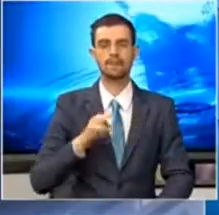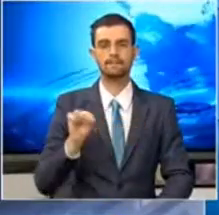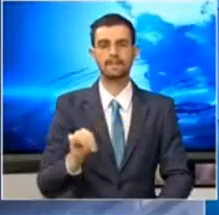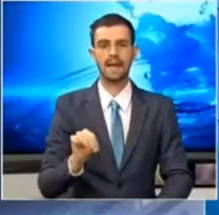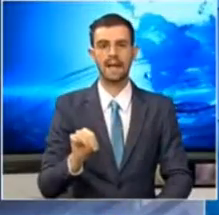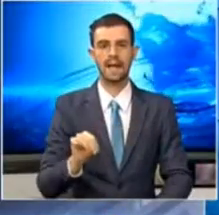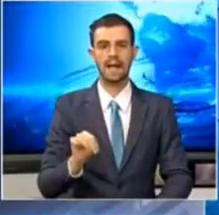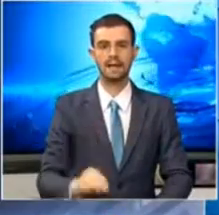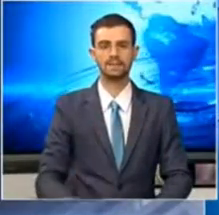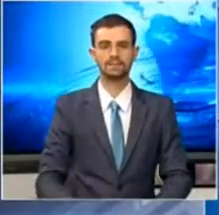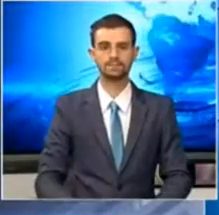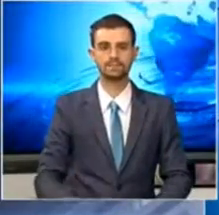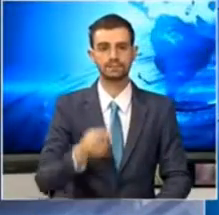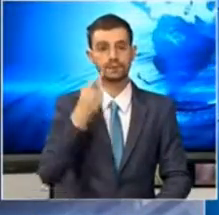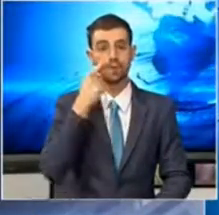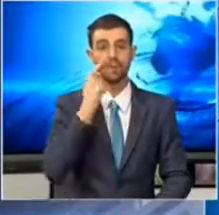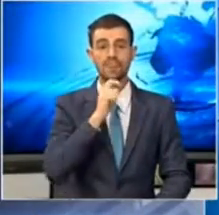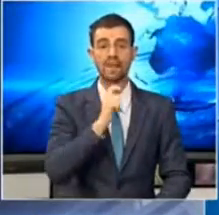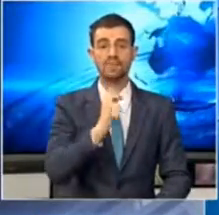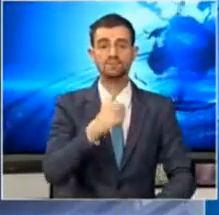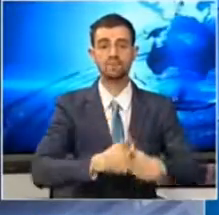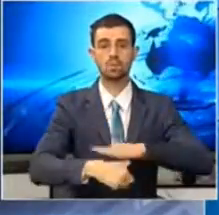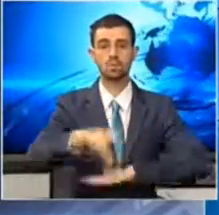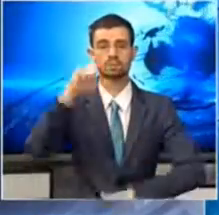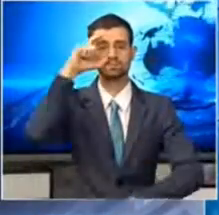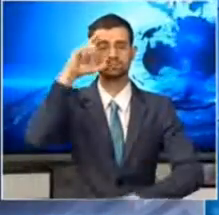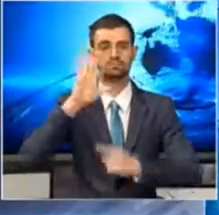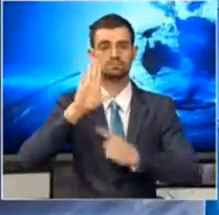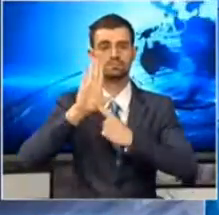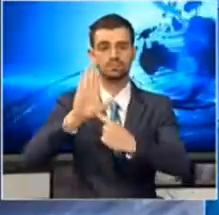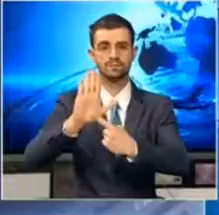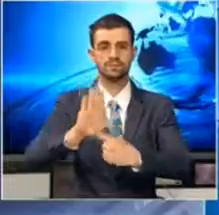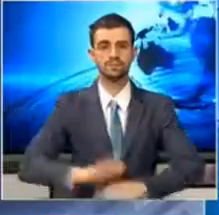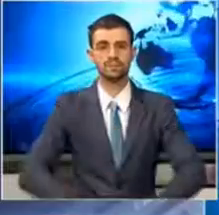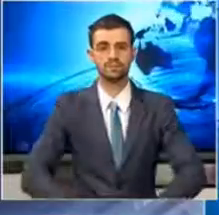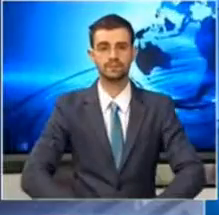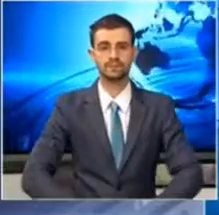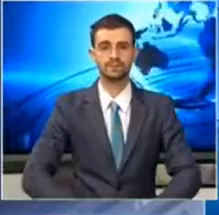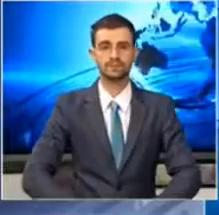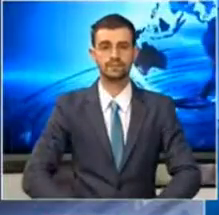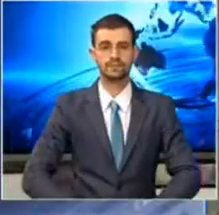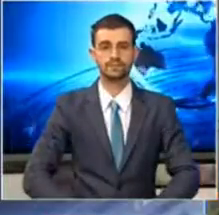και κύριοι, πάμε να δούμε ένα απόσπασμα από τις δηλώσεις του Προέδρου της Δημοκρατίας. Έχουμε διανύσει.